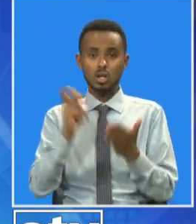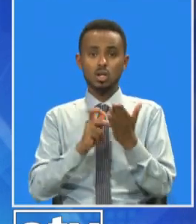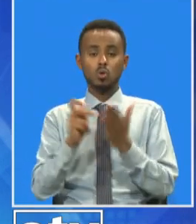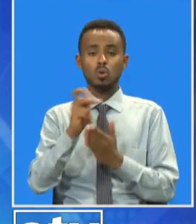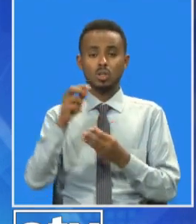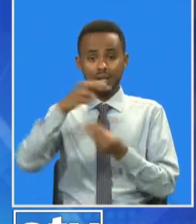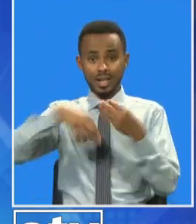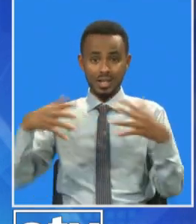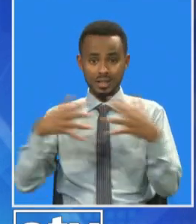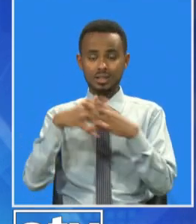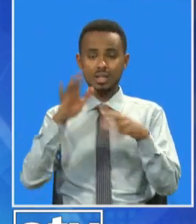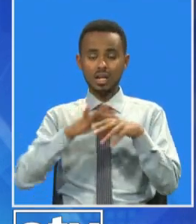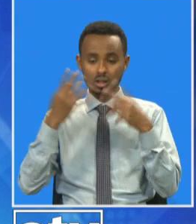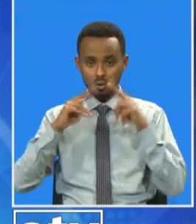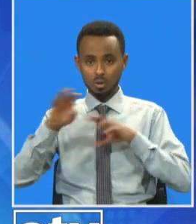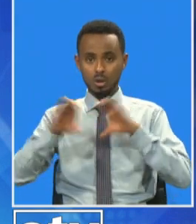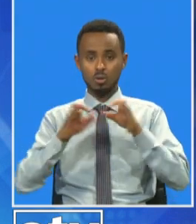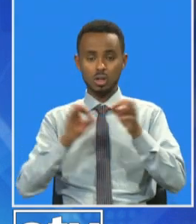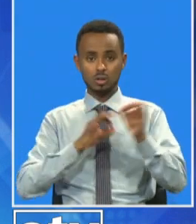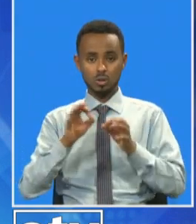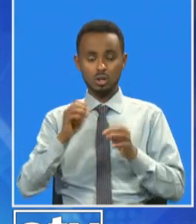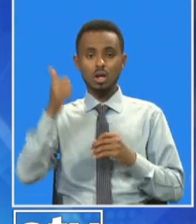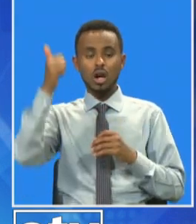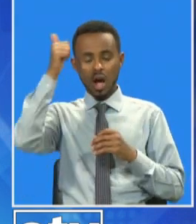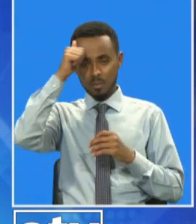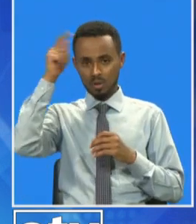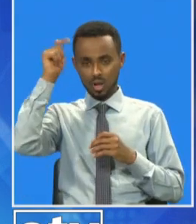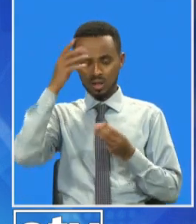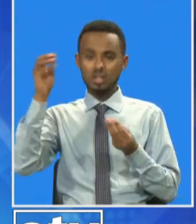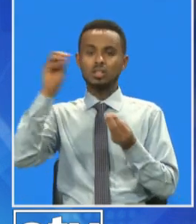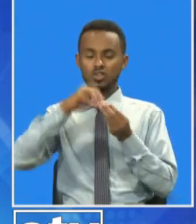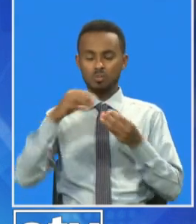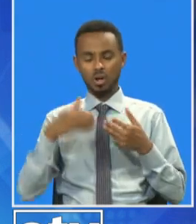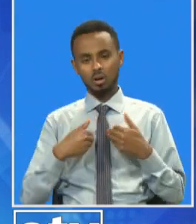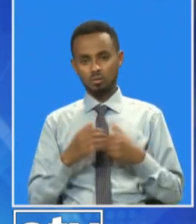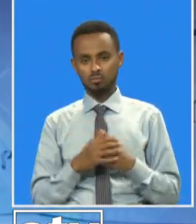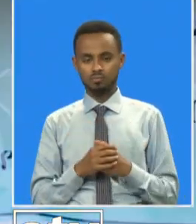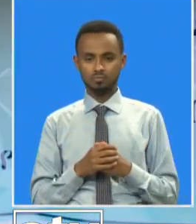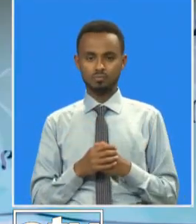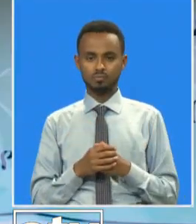ዲፕሎማሲያዊና ቀጠናዊ ትስስር ላይ ትኩረት ማድረጉ ተገልጿል። አለማየሁ ታደለ ተጨማሪ አለው።